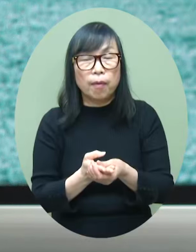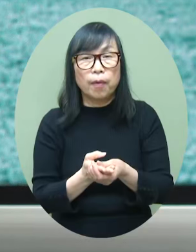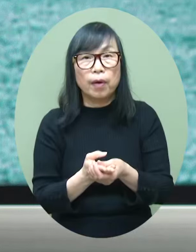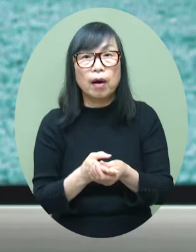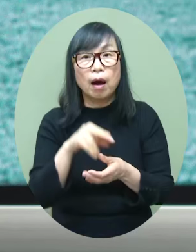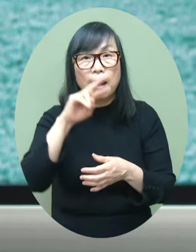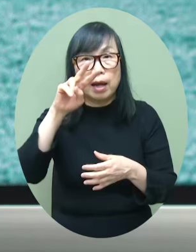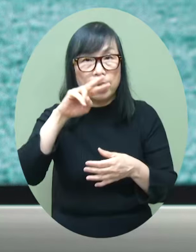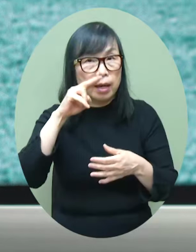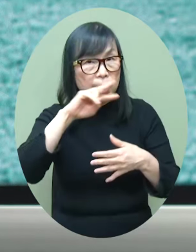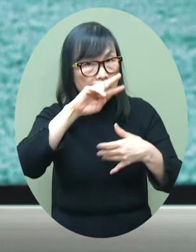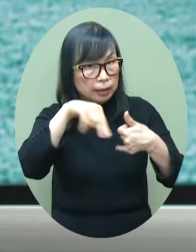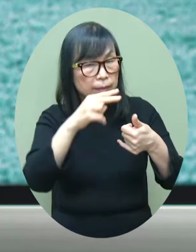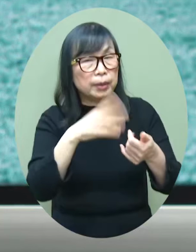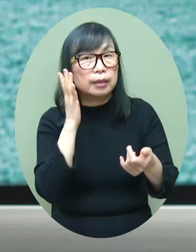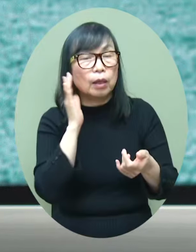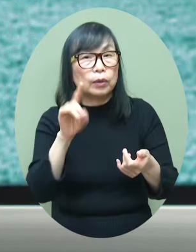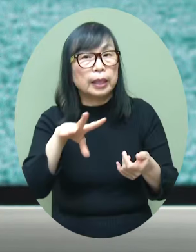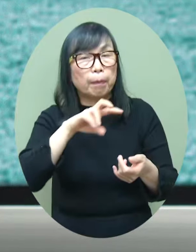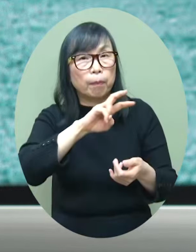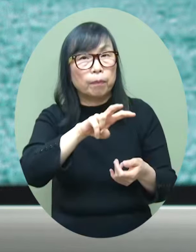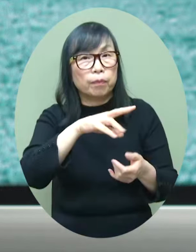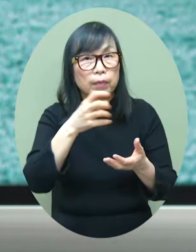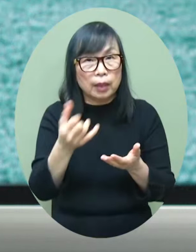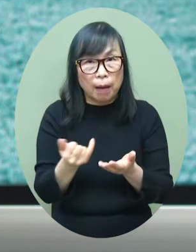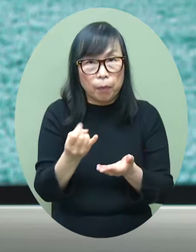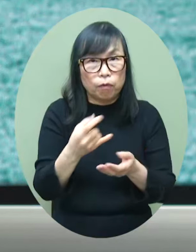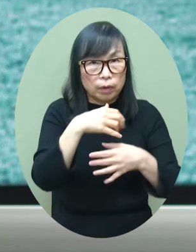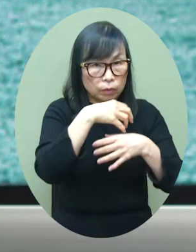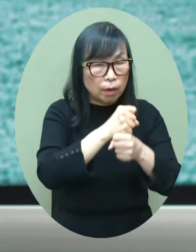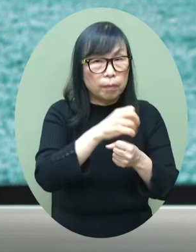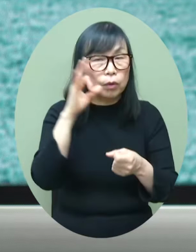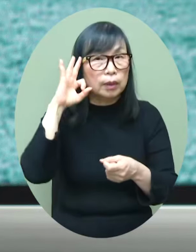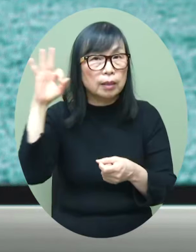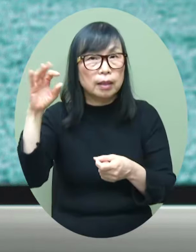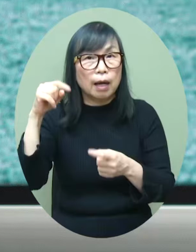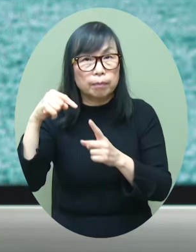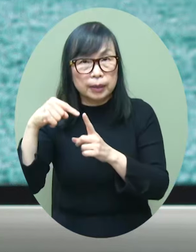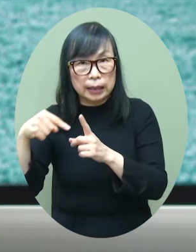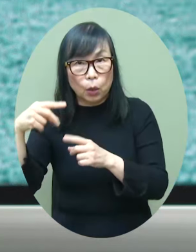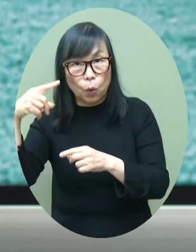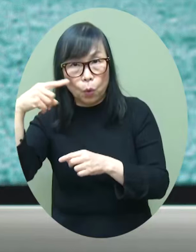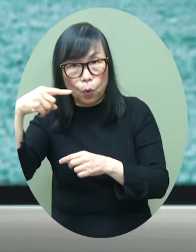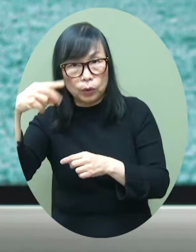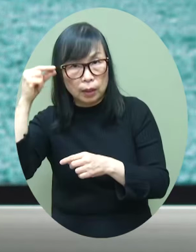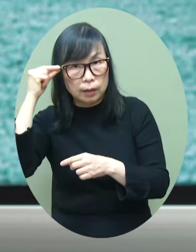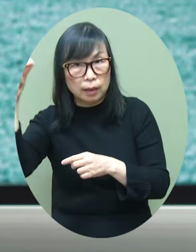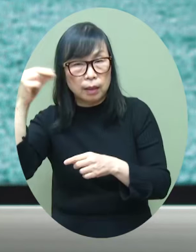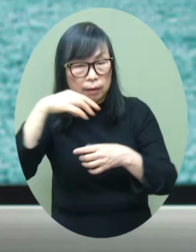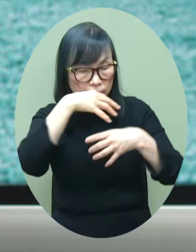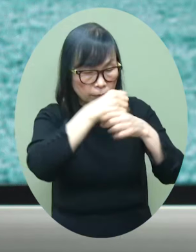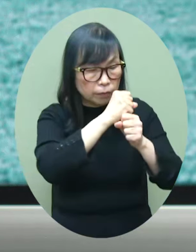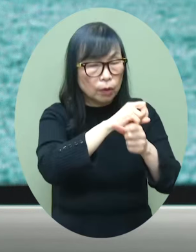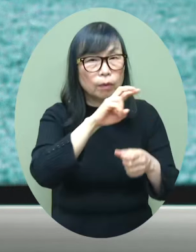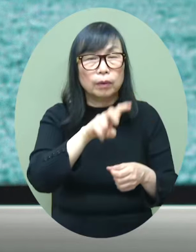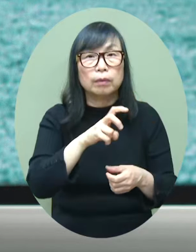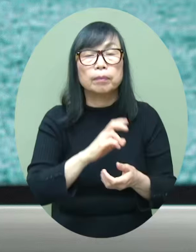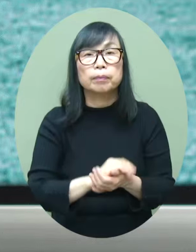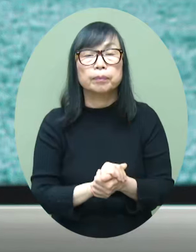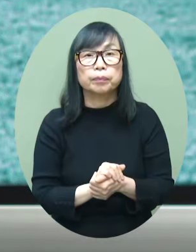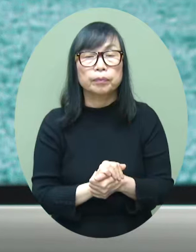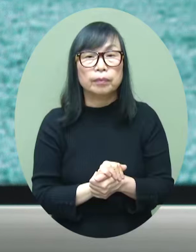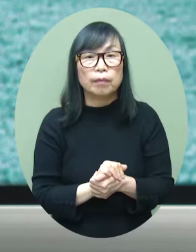檢疫酒店揾到嘅個案啦。咁佢大部分嘅樣本都係第3日至到第7日嘅樣本啦。就